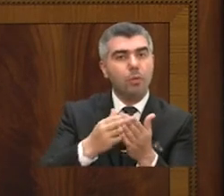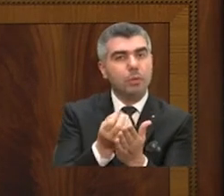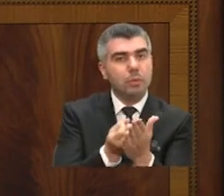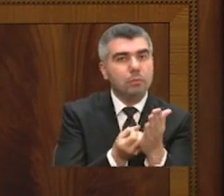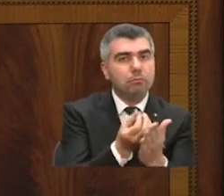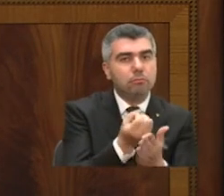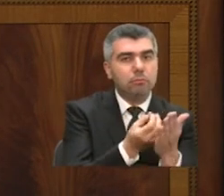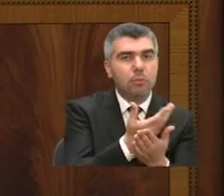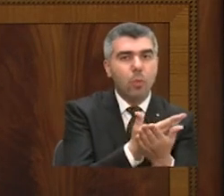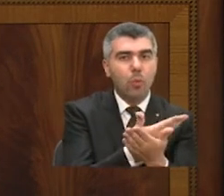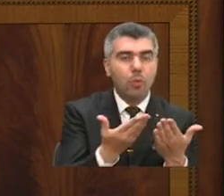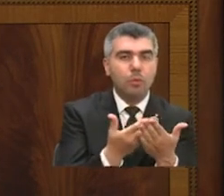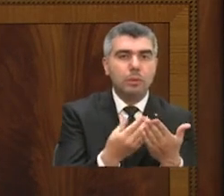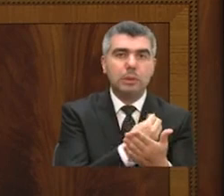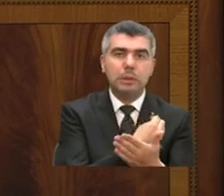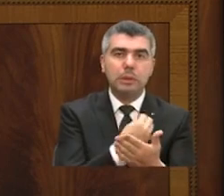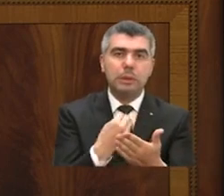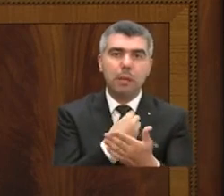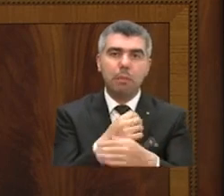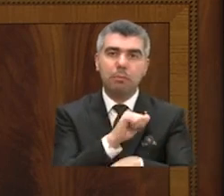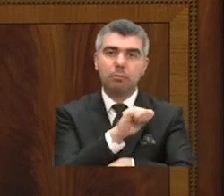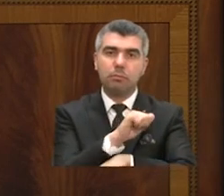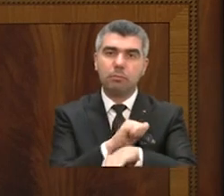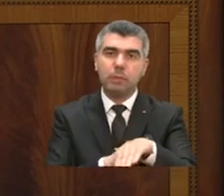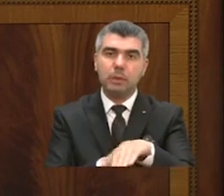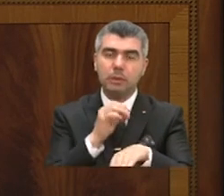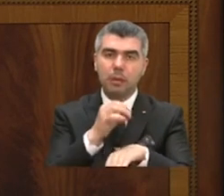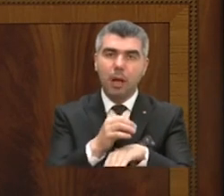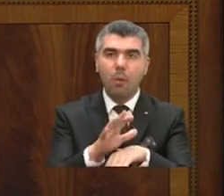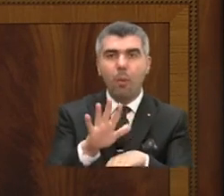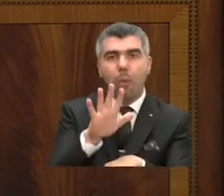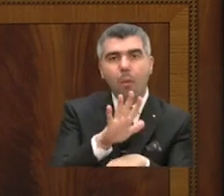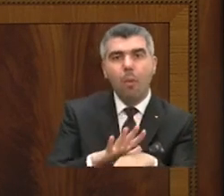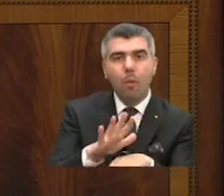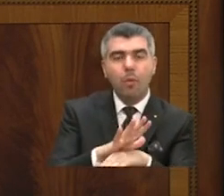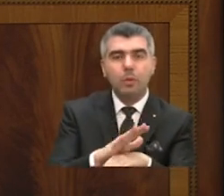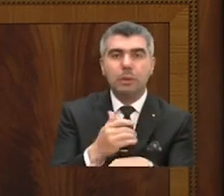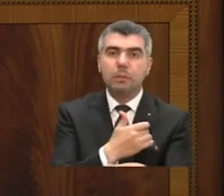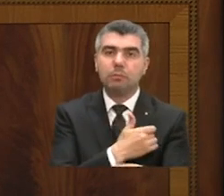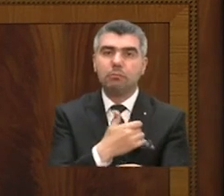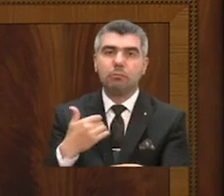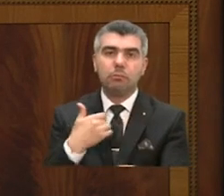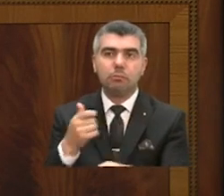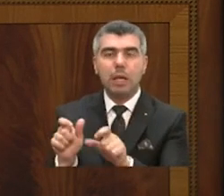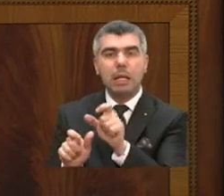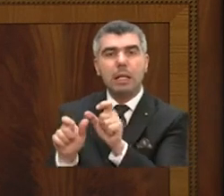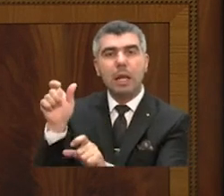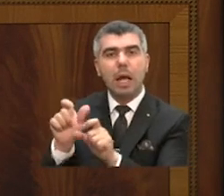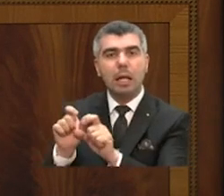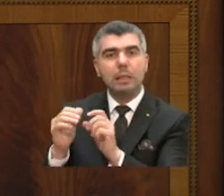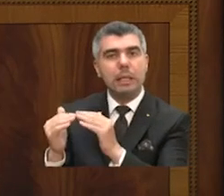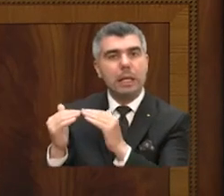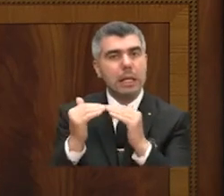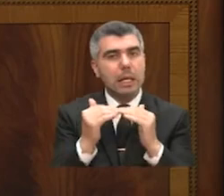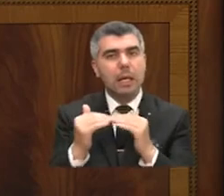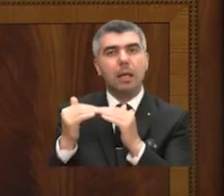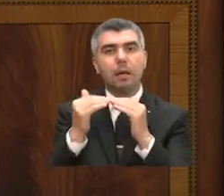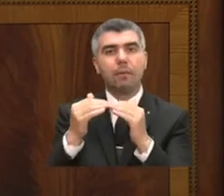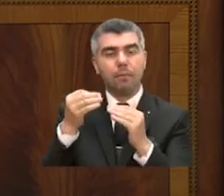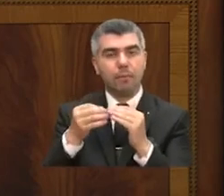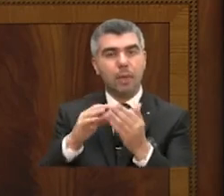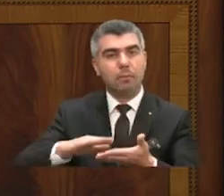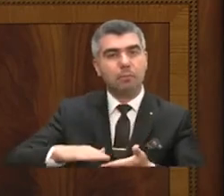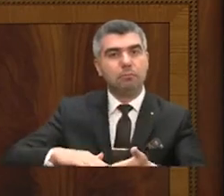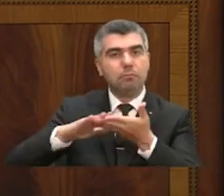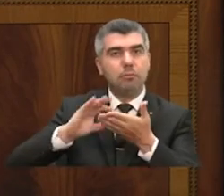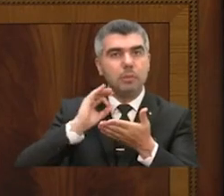بتطوير منظومة الحماية الاجتماعية عموماً وصحة المواطنين على الخصوص، من أجل تعزيز